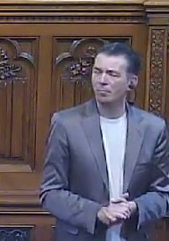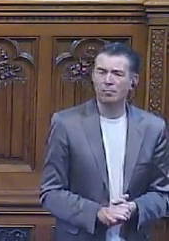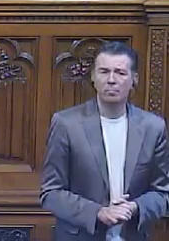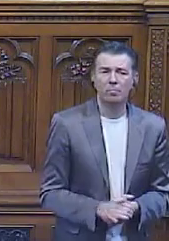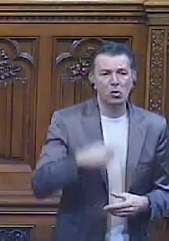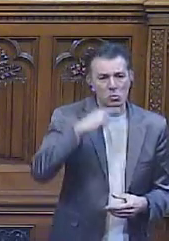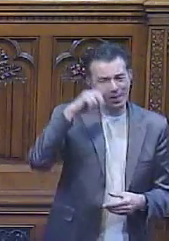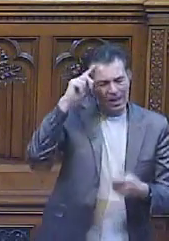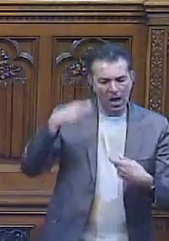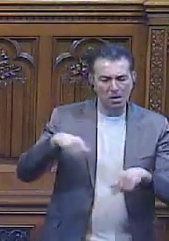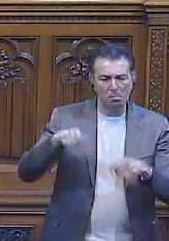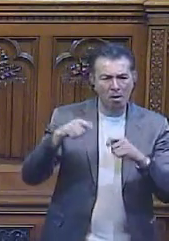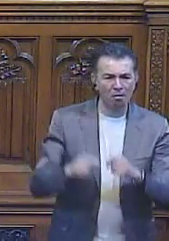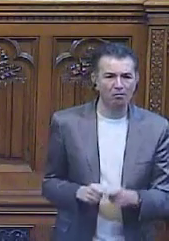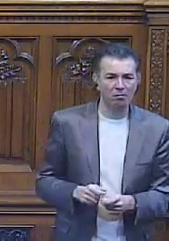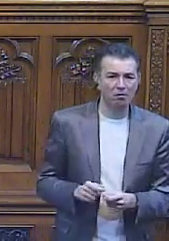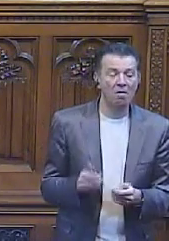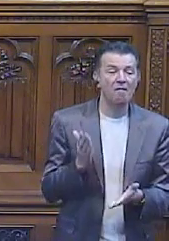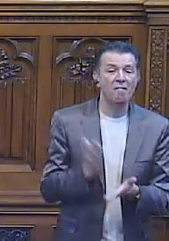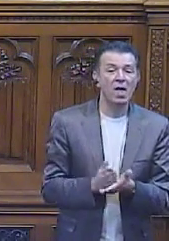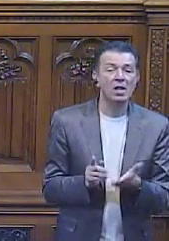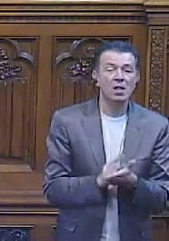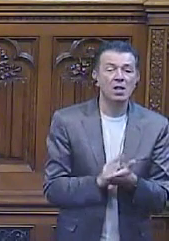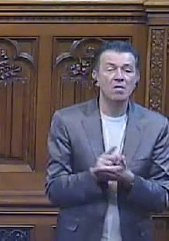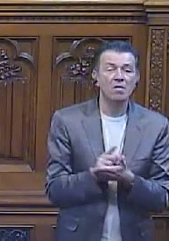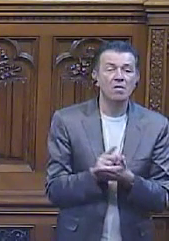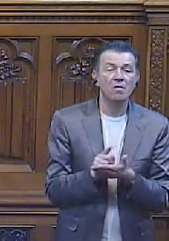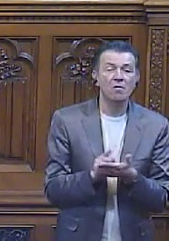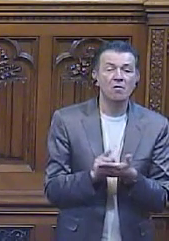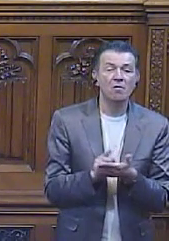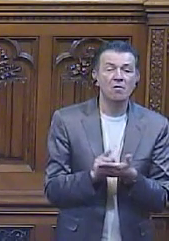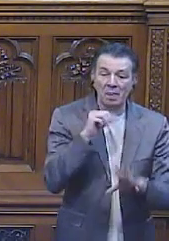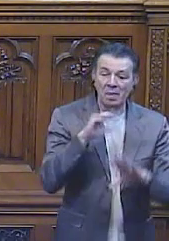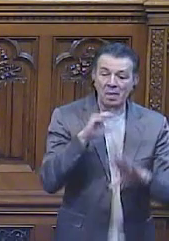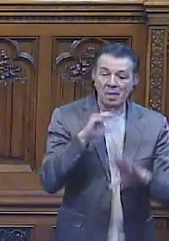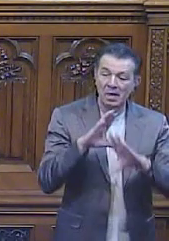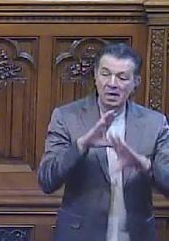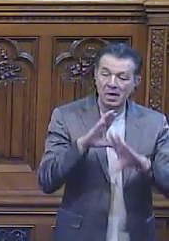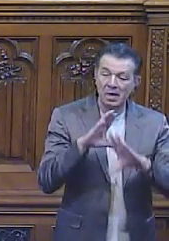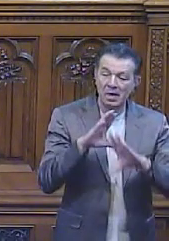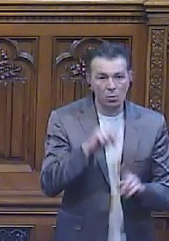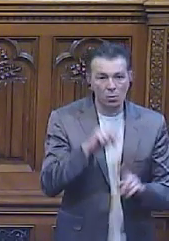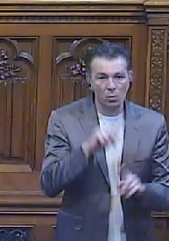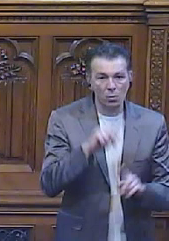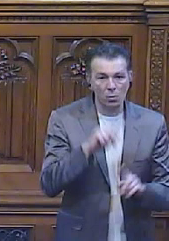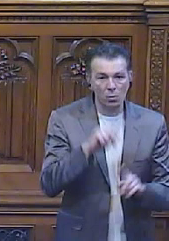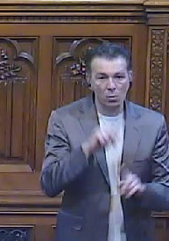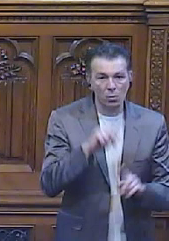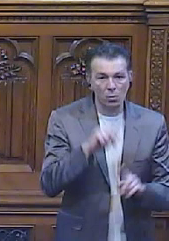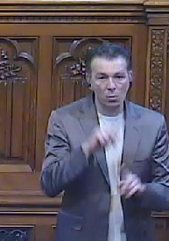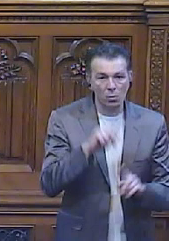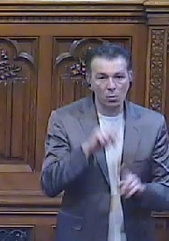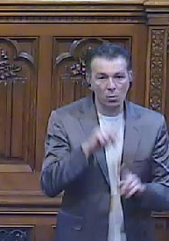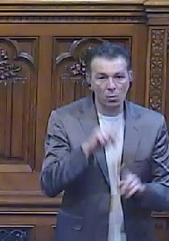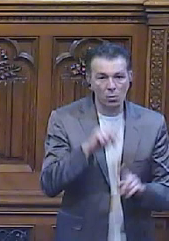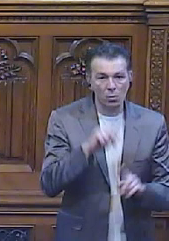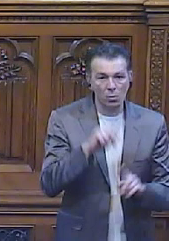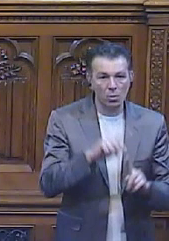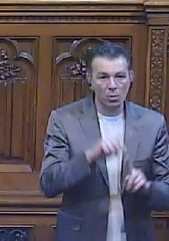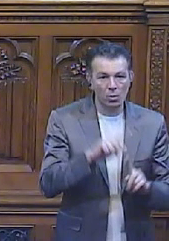ein Spital, das, wer weiß, irgendwann fertig wird, das nicht einmal alle Abteilungen hat. Das ist noch lang nicht fertig, das berühmte Krankenhaus